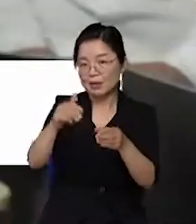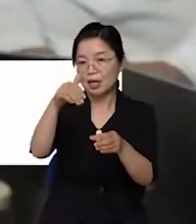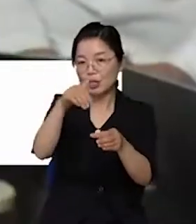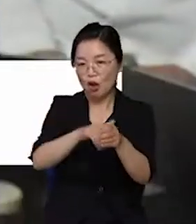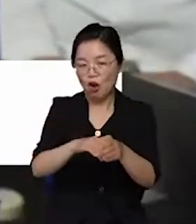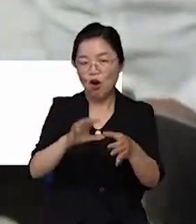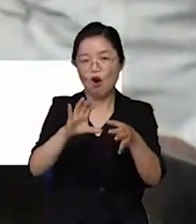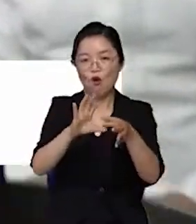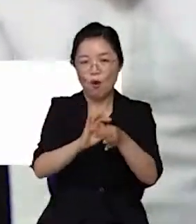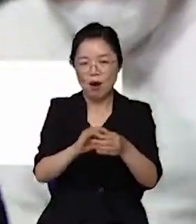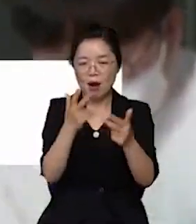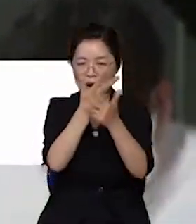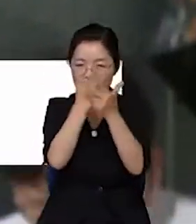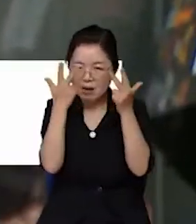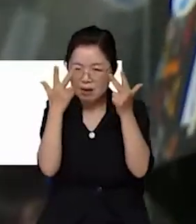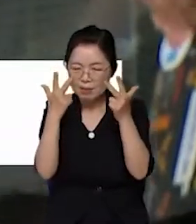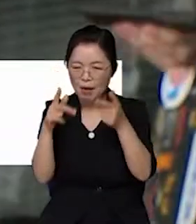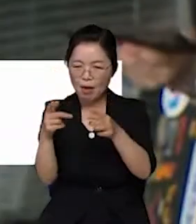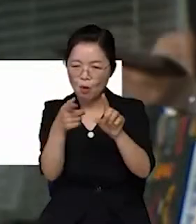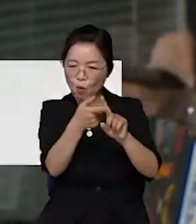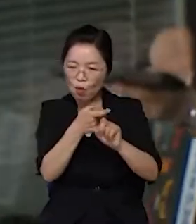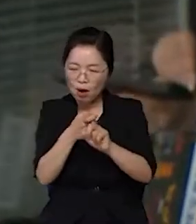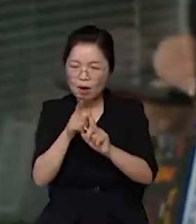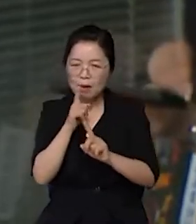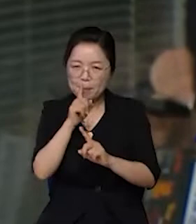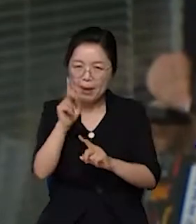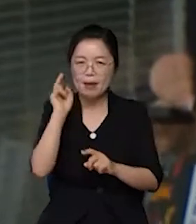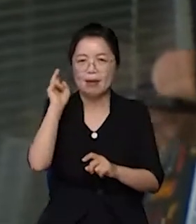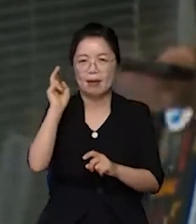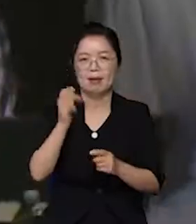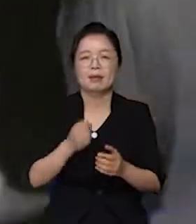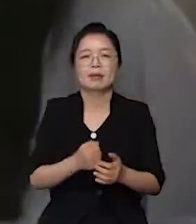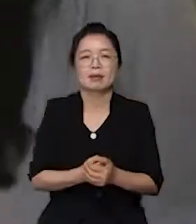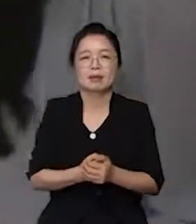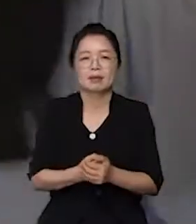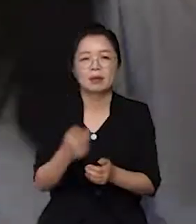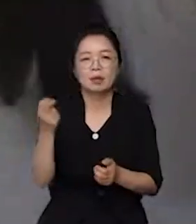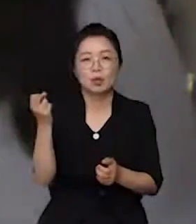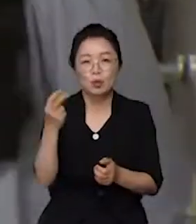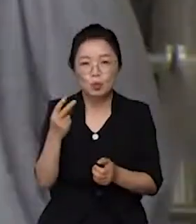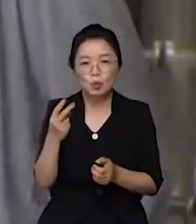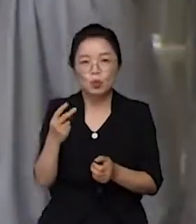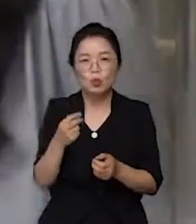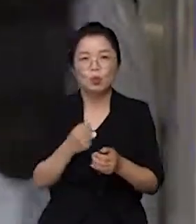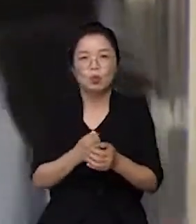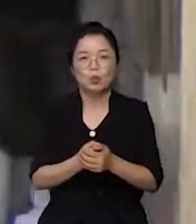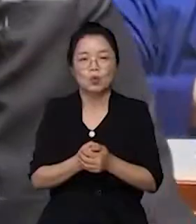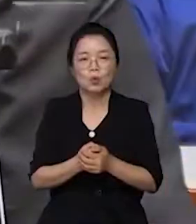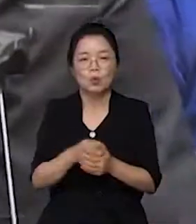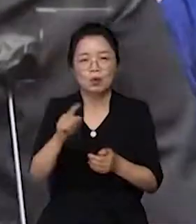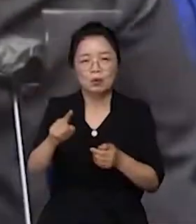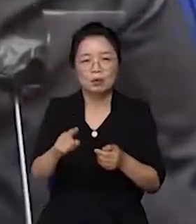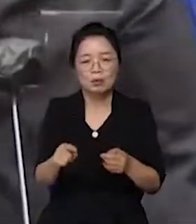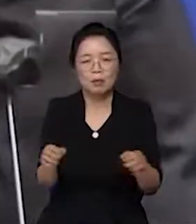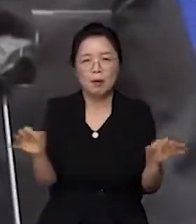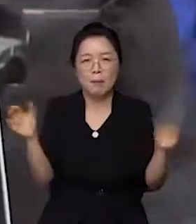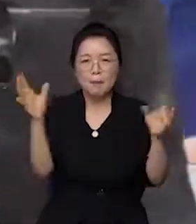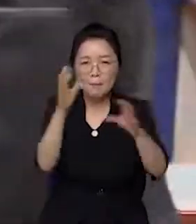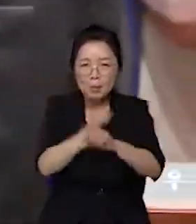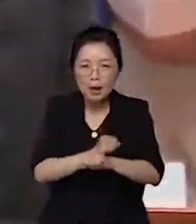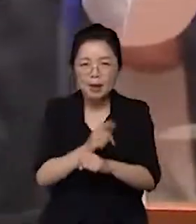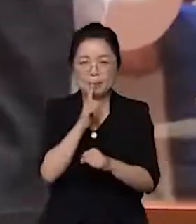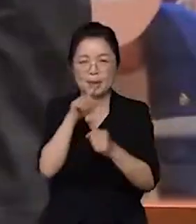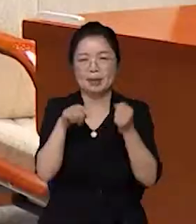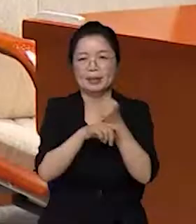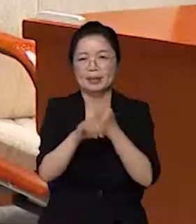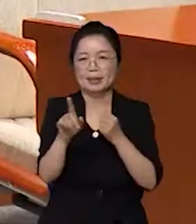상임 고문을 향한 메시지란 해석이 나옵니다. 또 배타적 팬덤 정치와 결별하자고 목소리를 높였는데 이